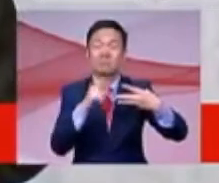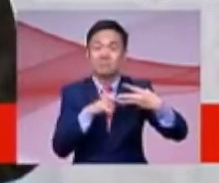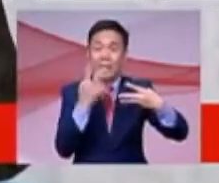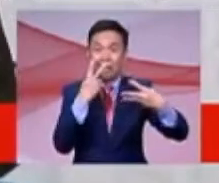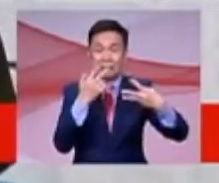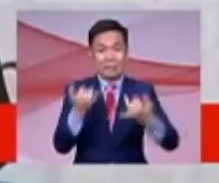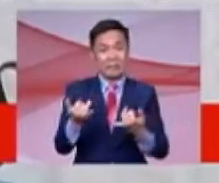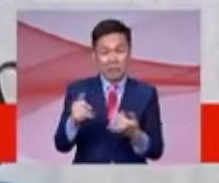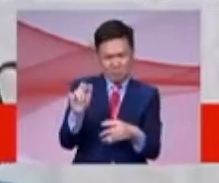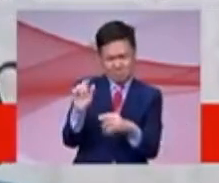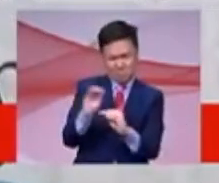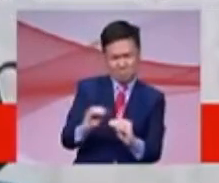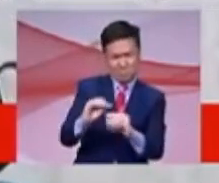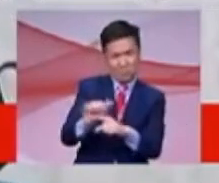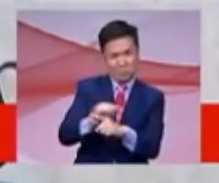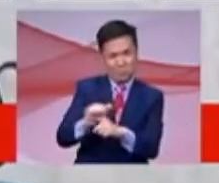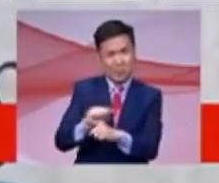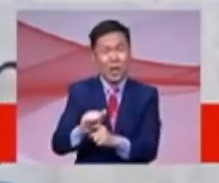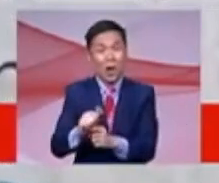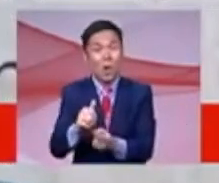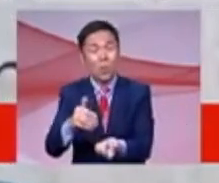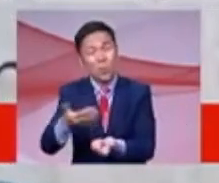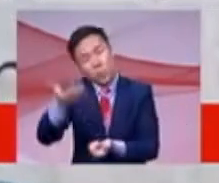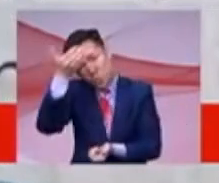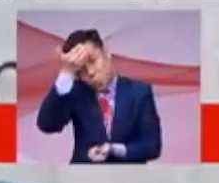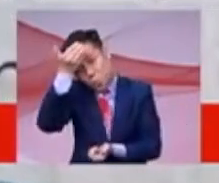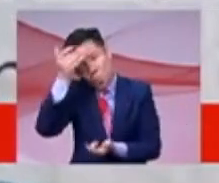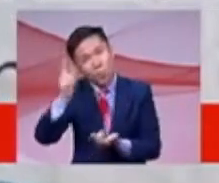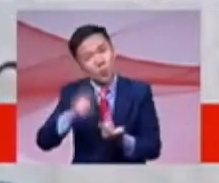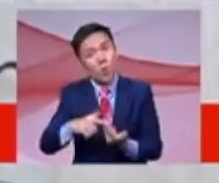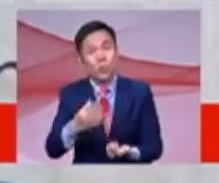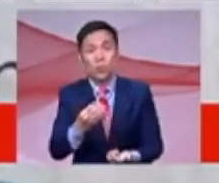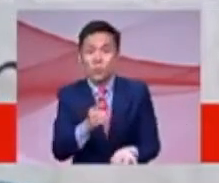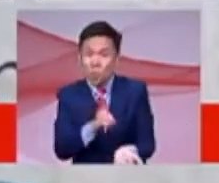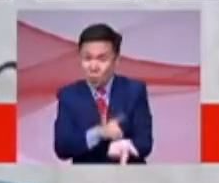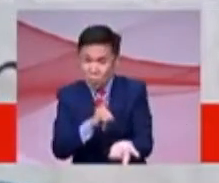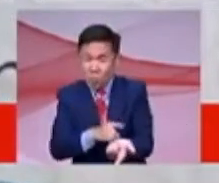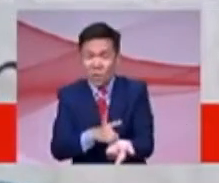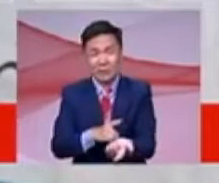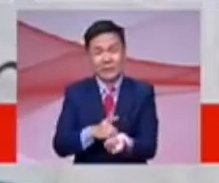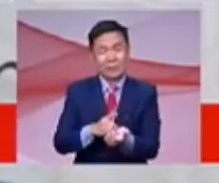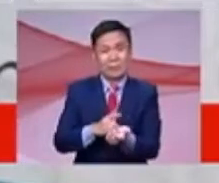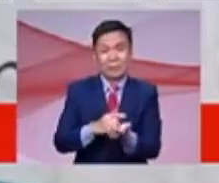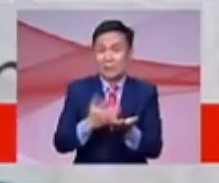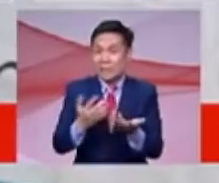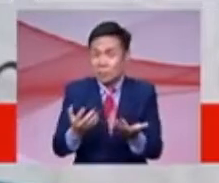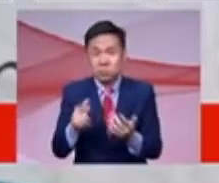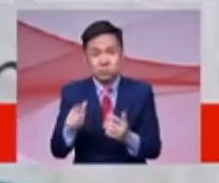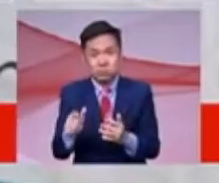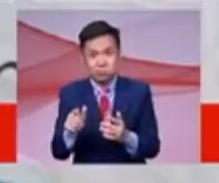keupayaan melatih jururawat-jururawat dan doktor-doktor kita di ICU untuk kita